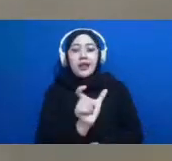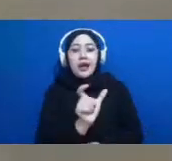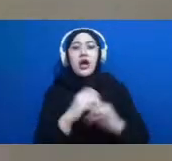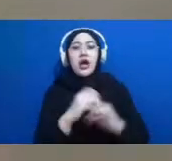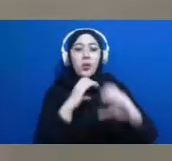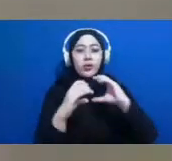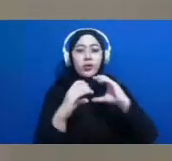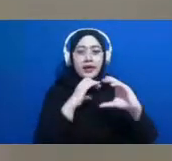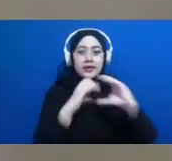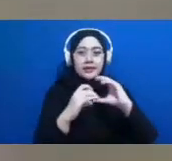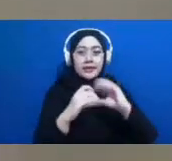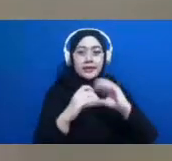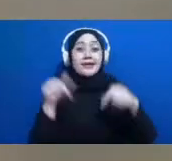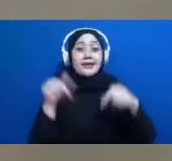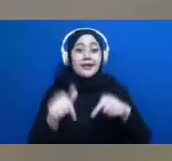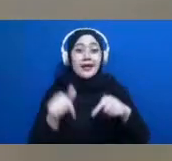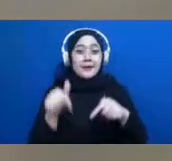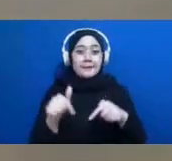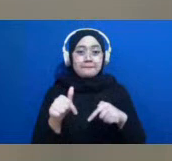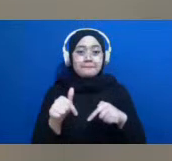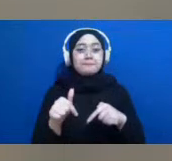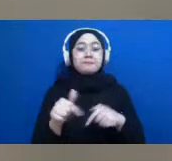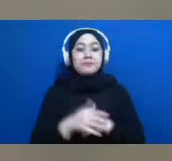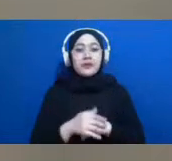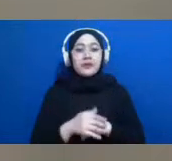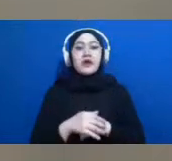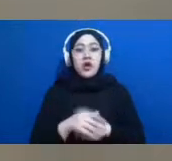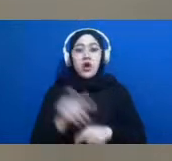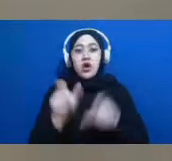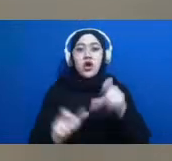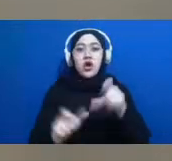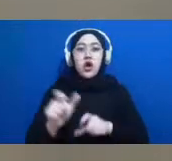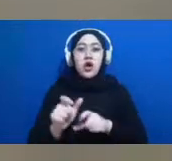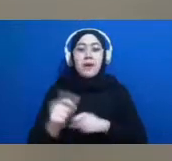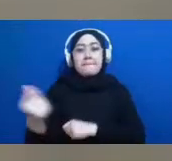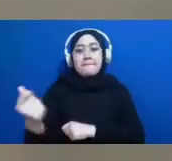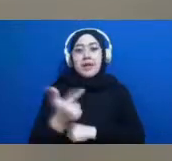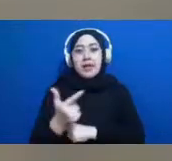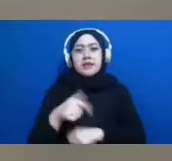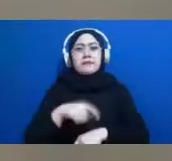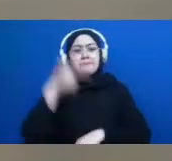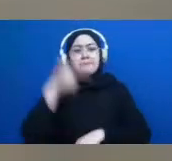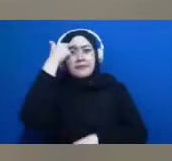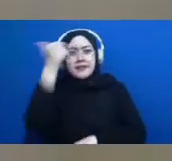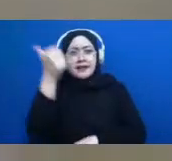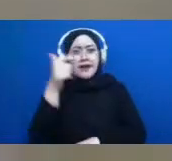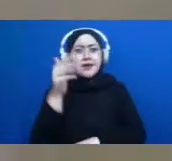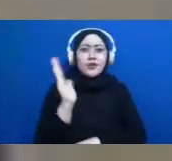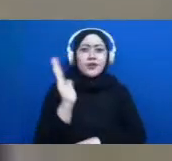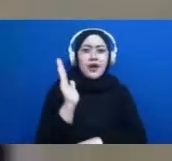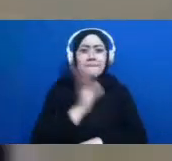namanya konsumen kita itu udah makin pintar lah. Artinya